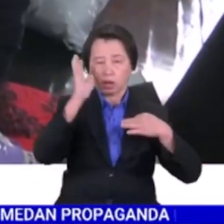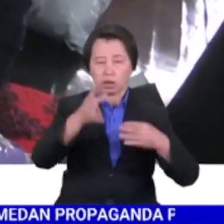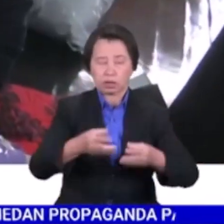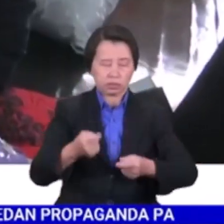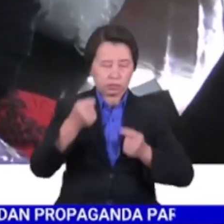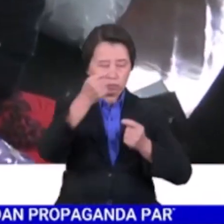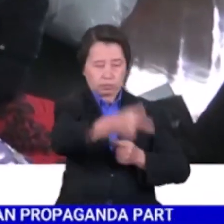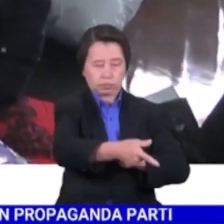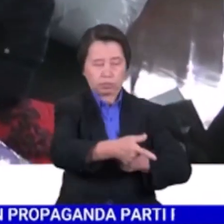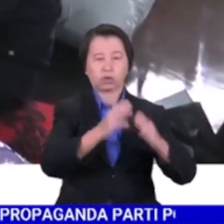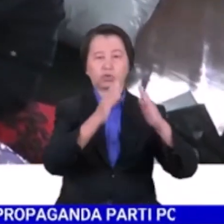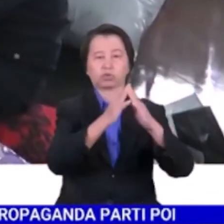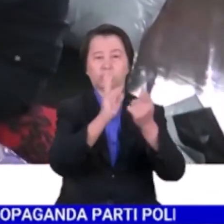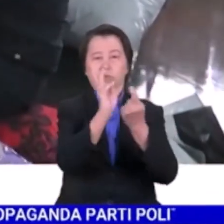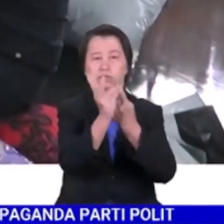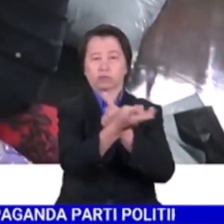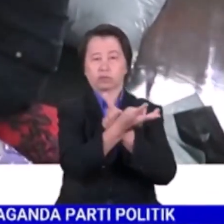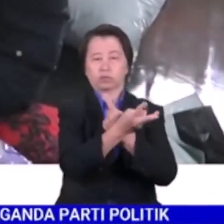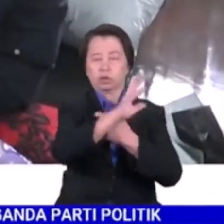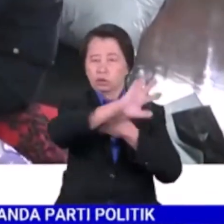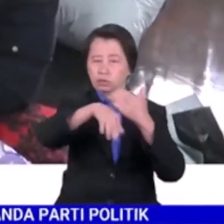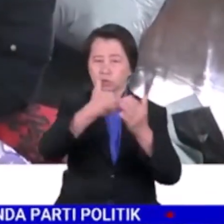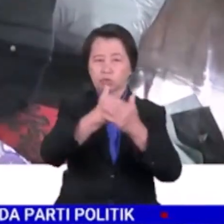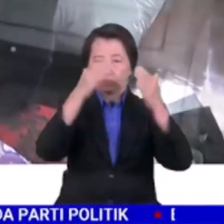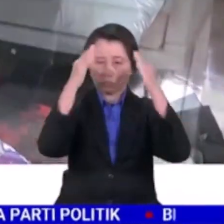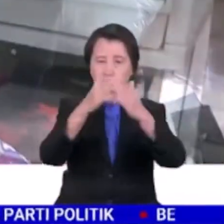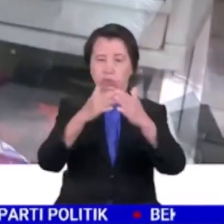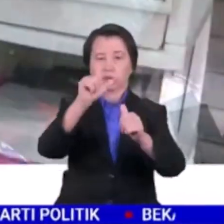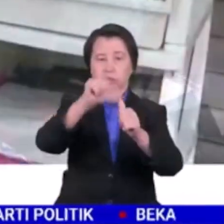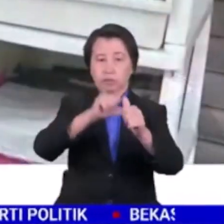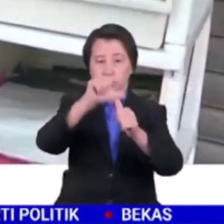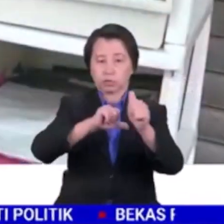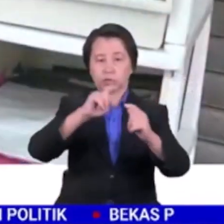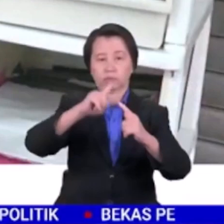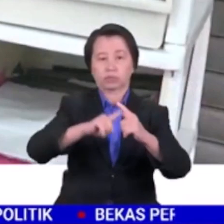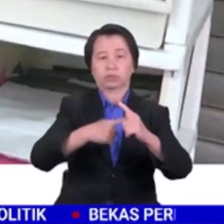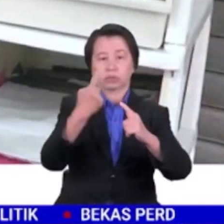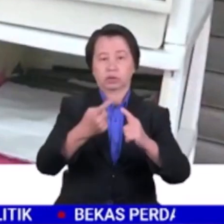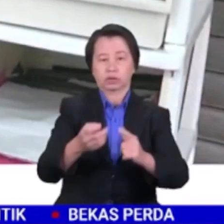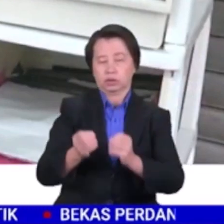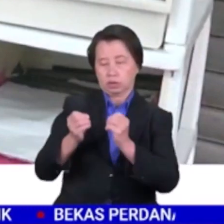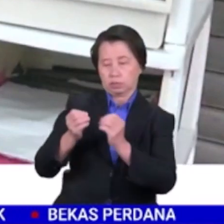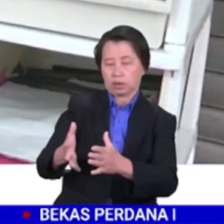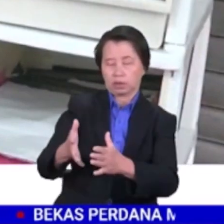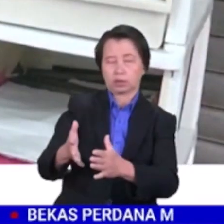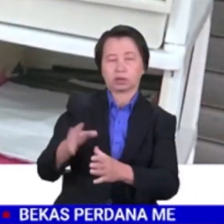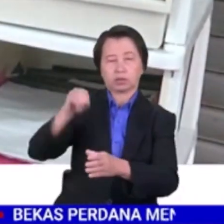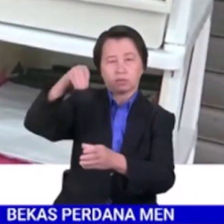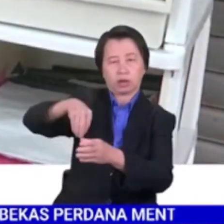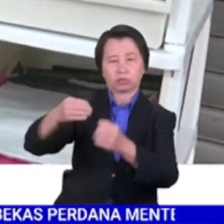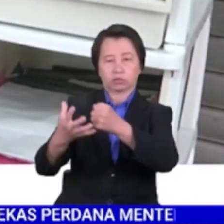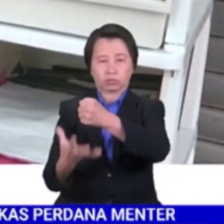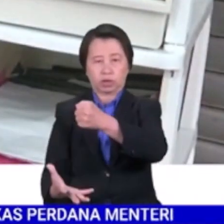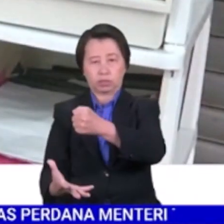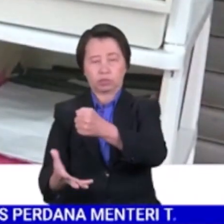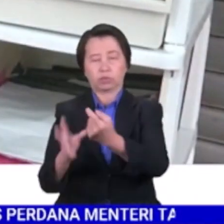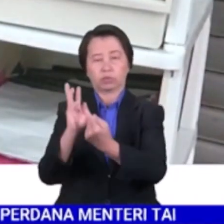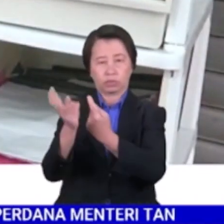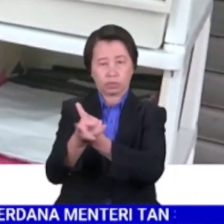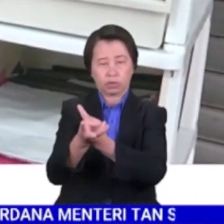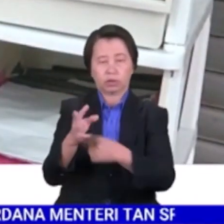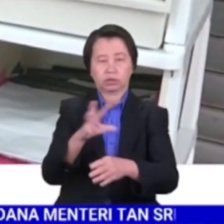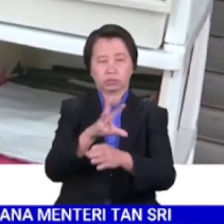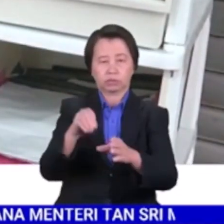akan disumbang kepada rumah kebajikan di seluruh Pahang setiap bulan. Bakinya dijadikan tabungan bagi program